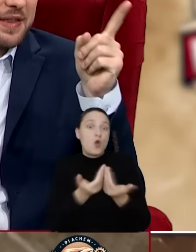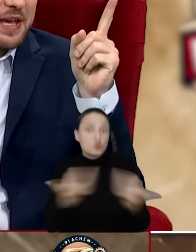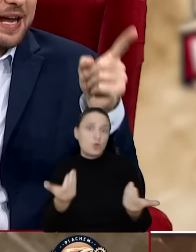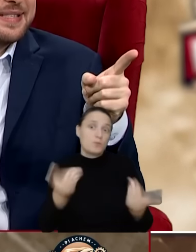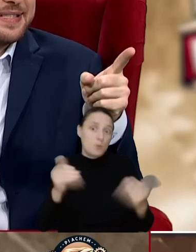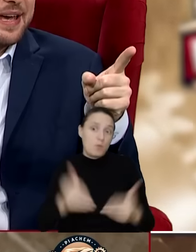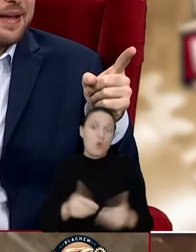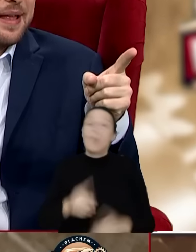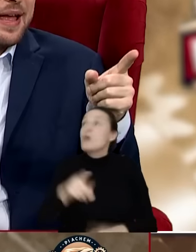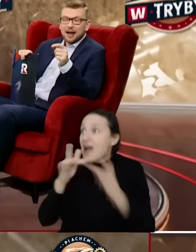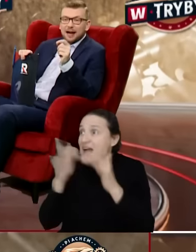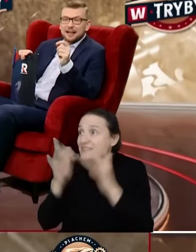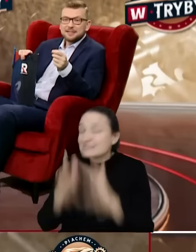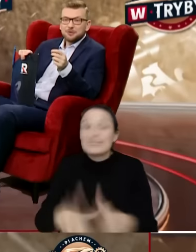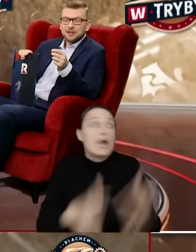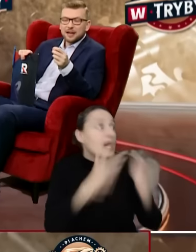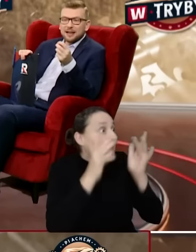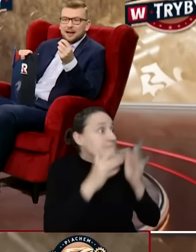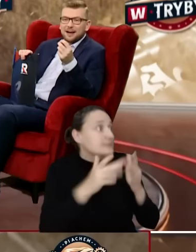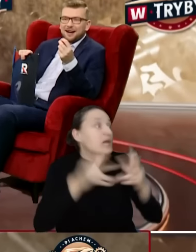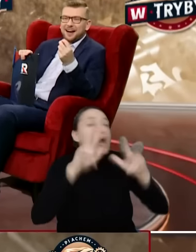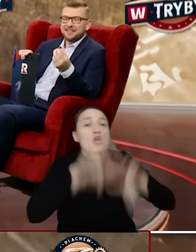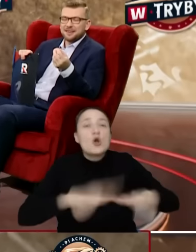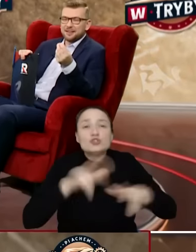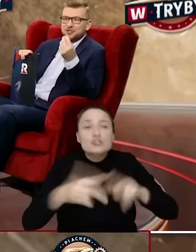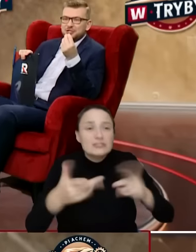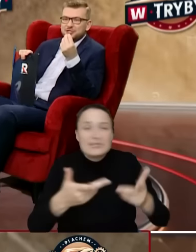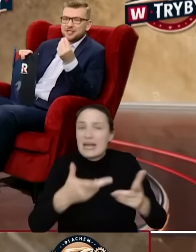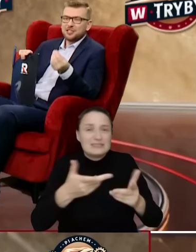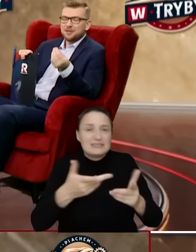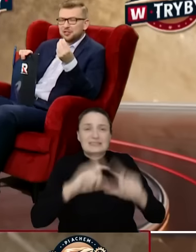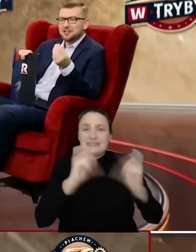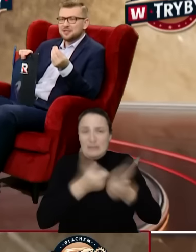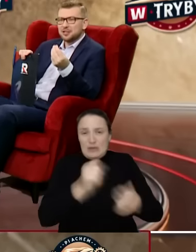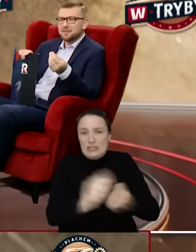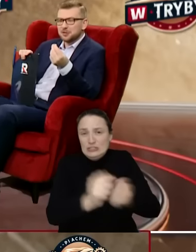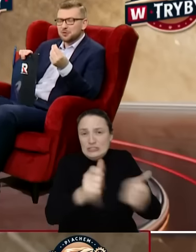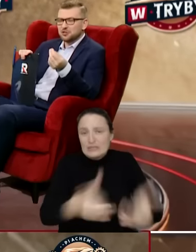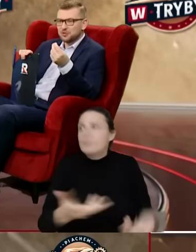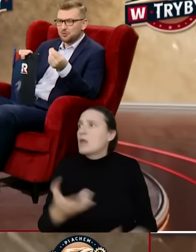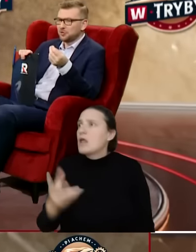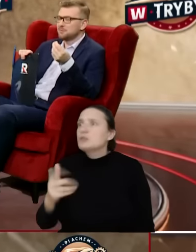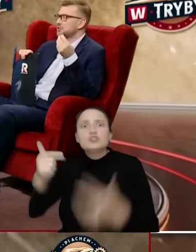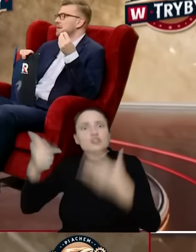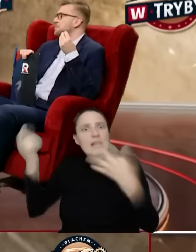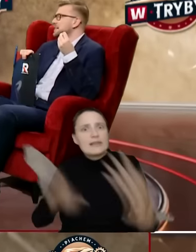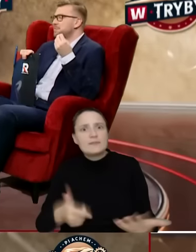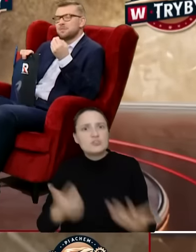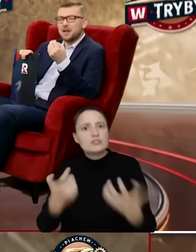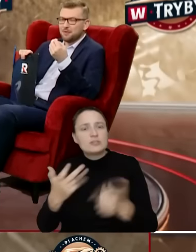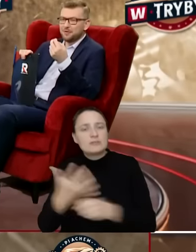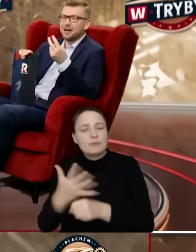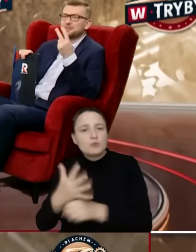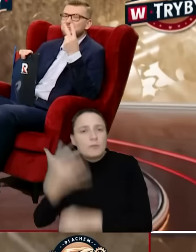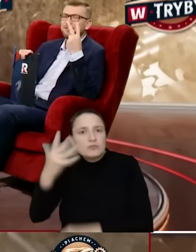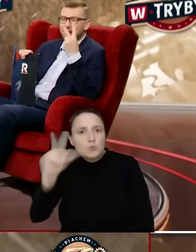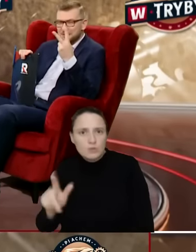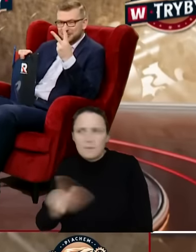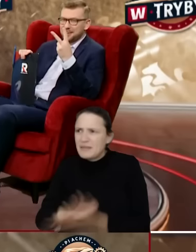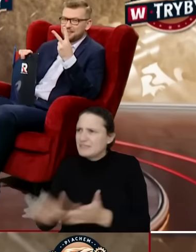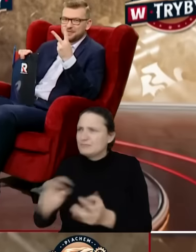ma dokładnie rację. Czyli ideę rodziny chciałaby zabić po prostu. Adrian, przecież za 7750 zł można bez problemu